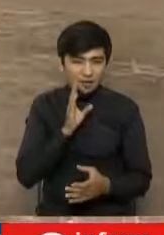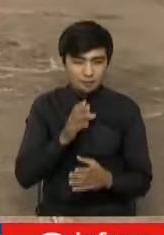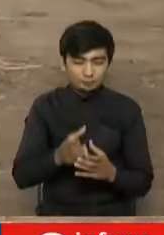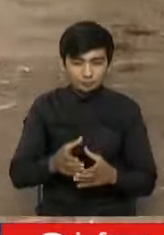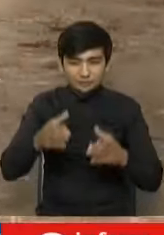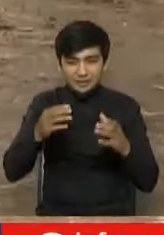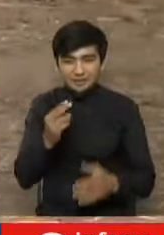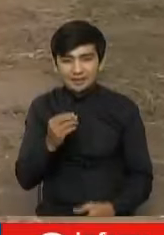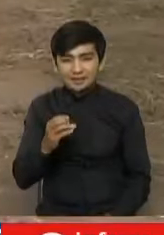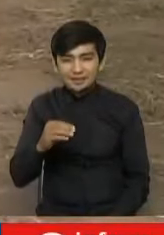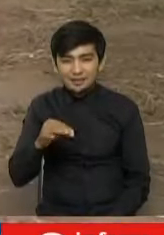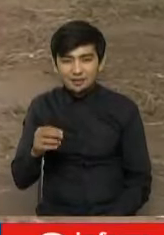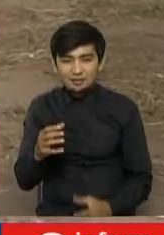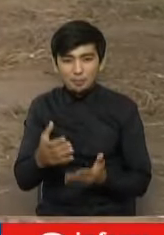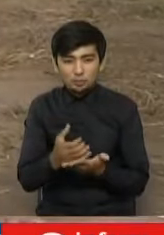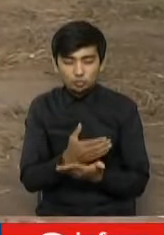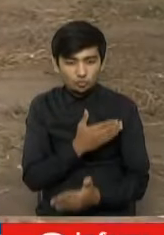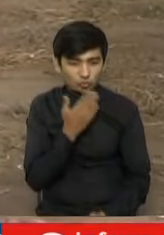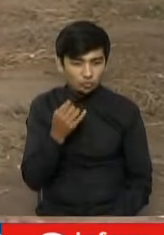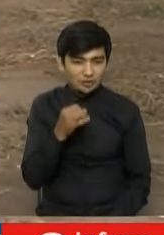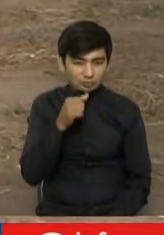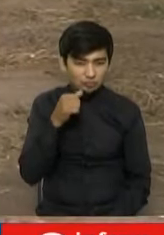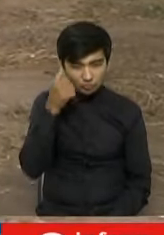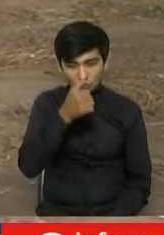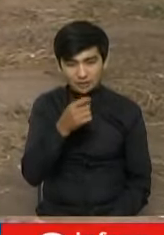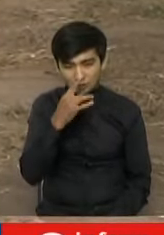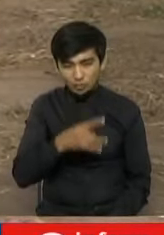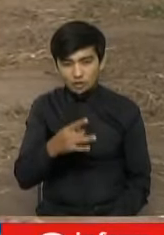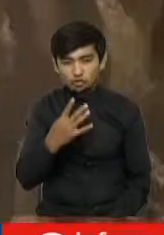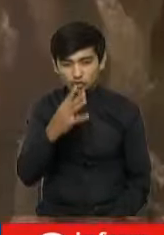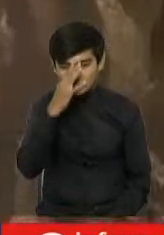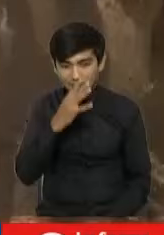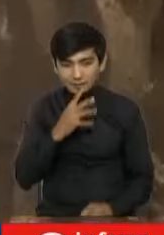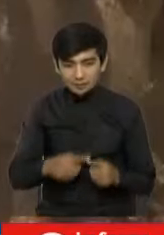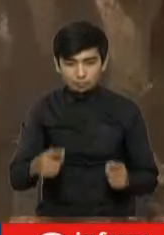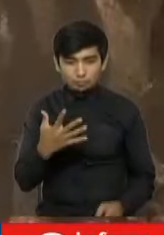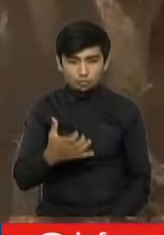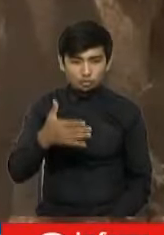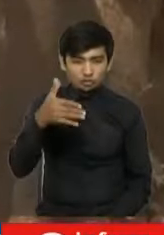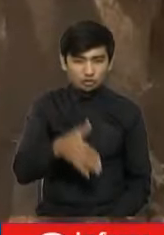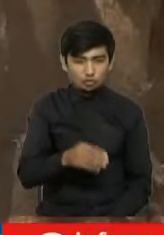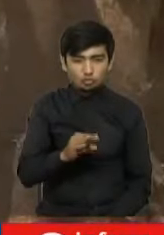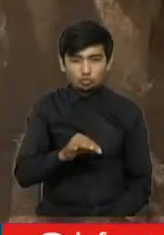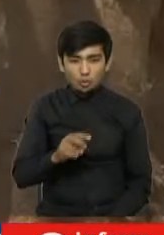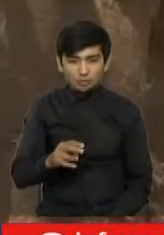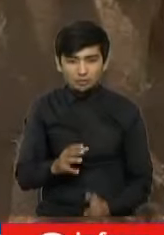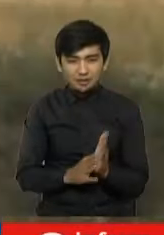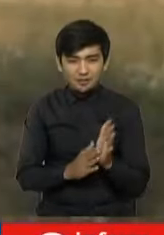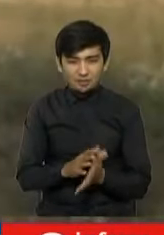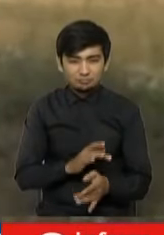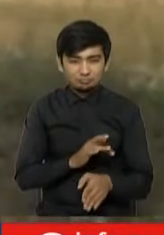позаботились в прошлом году в регионе за 4 месяца огонь уничтожил более 500.000 тонн